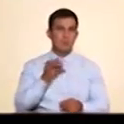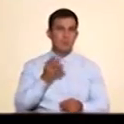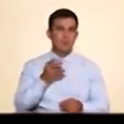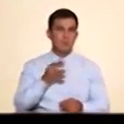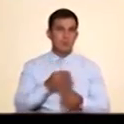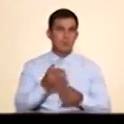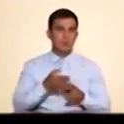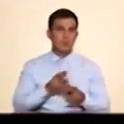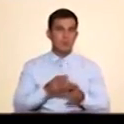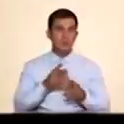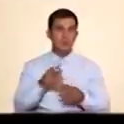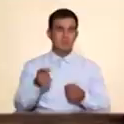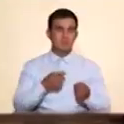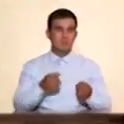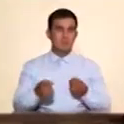boshqaruvi.